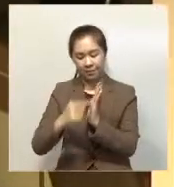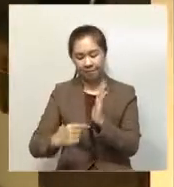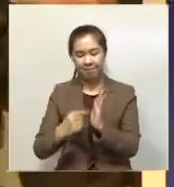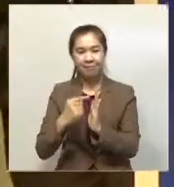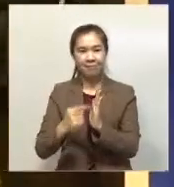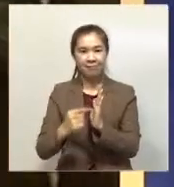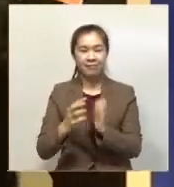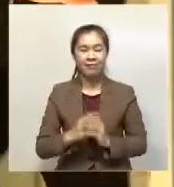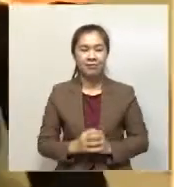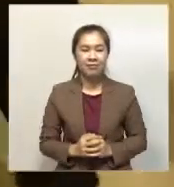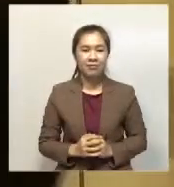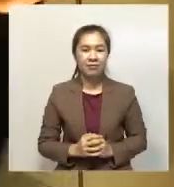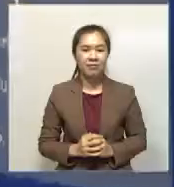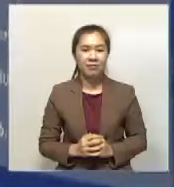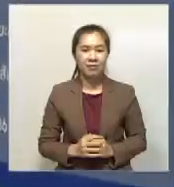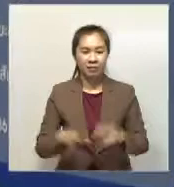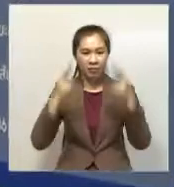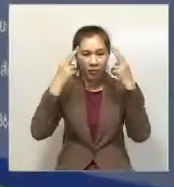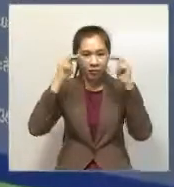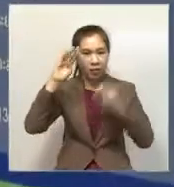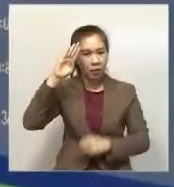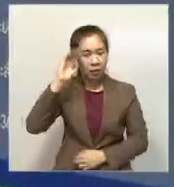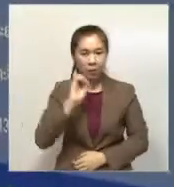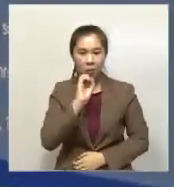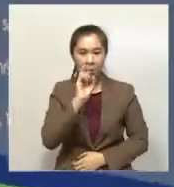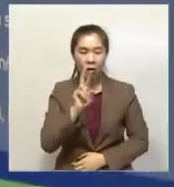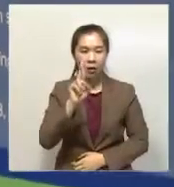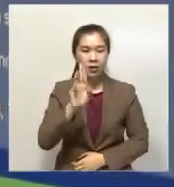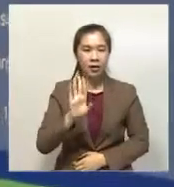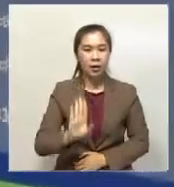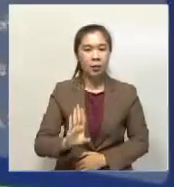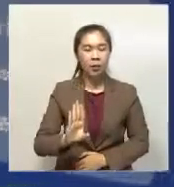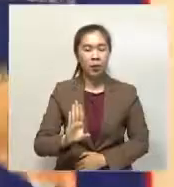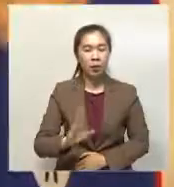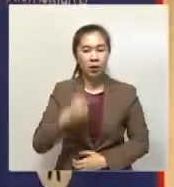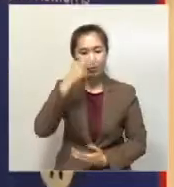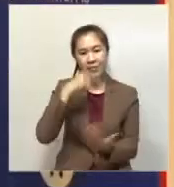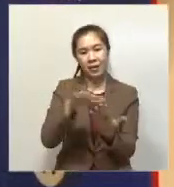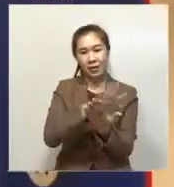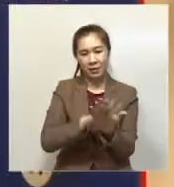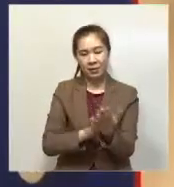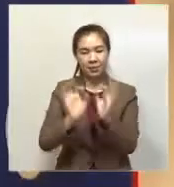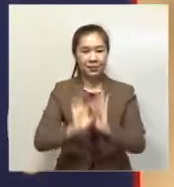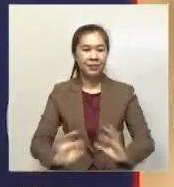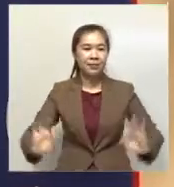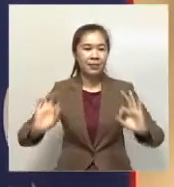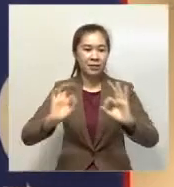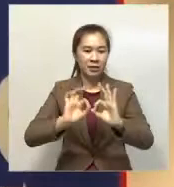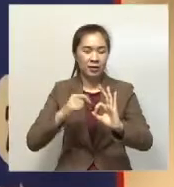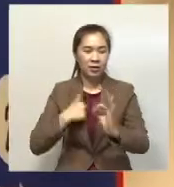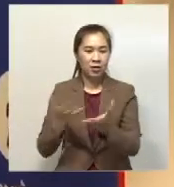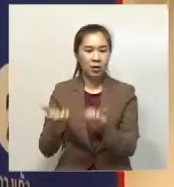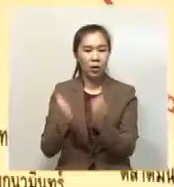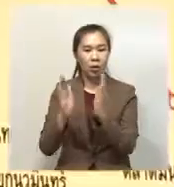ลนายกรัฐมนตรีกล่าวว่าระบบขนส่งสาธารณะของไทยมีความสำคัญในการรองรับการเดินทาง